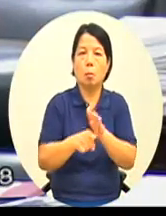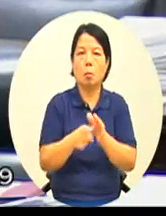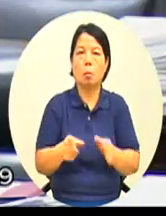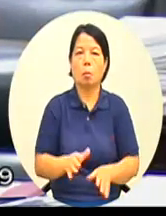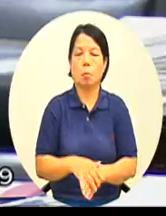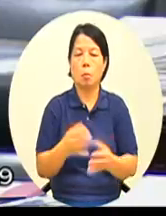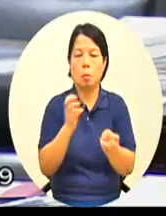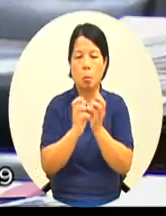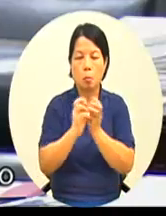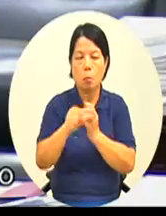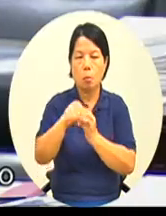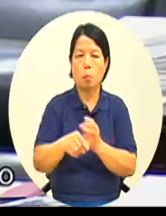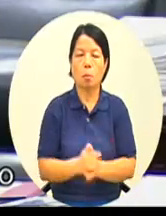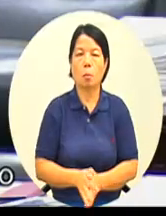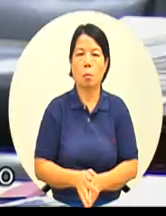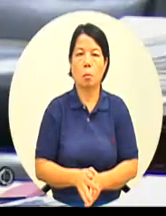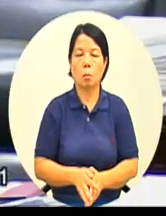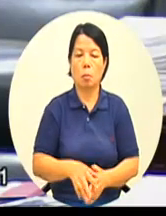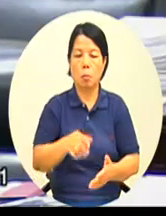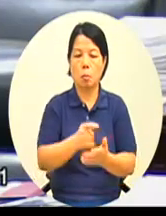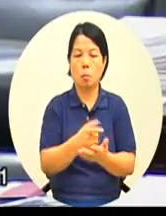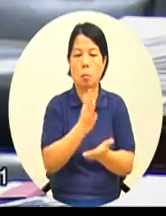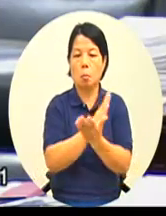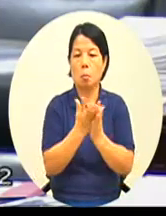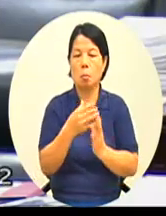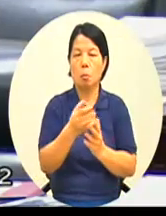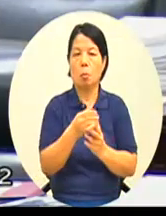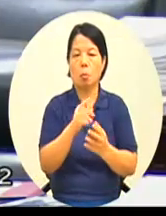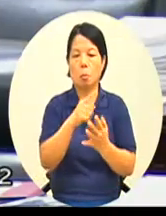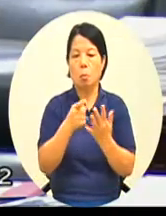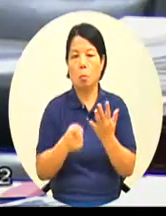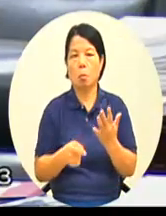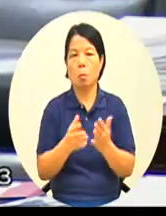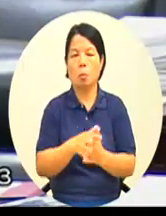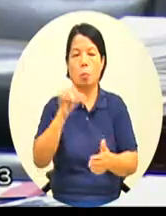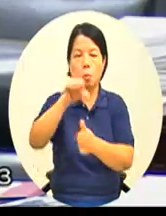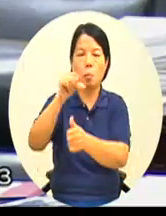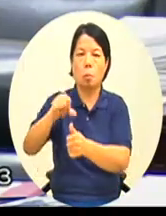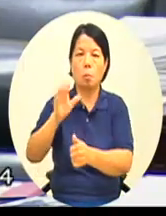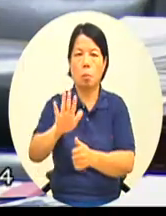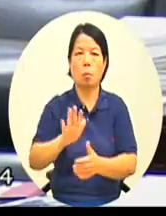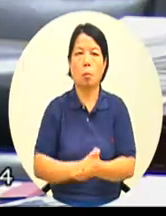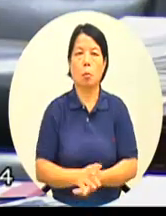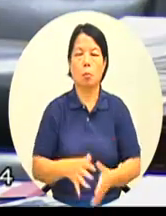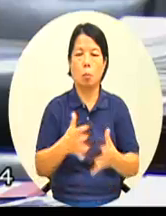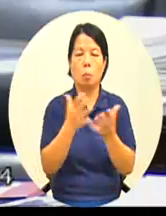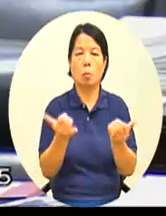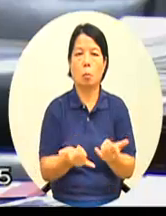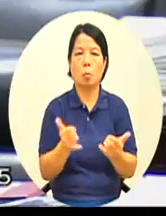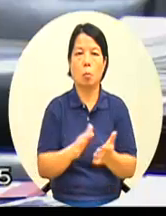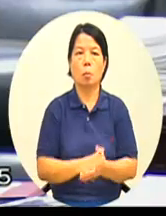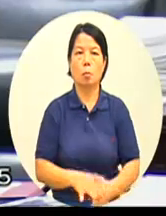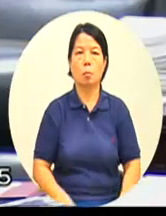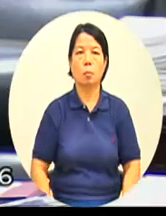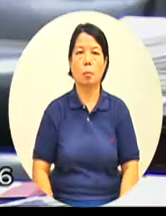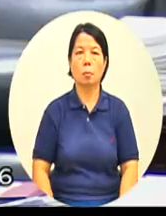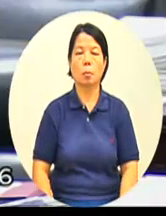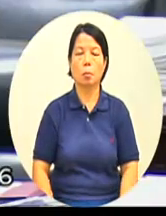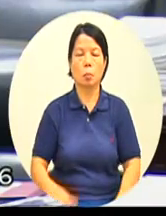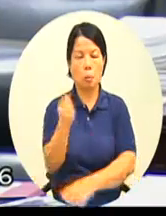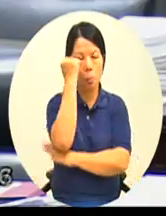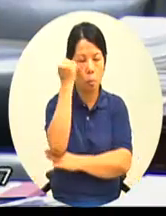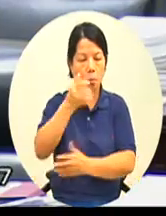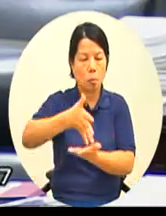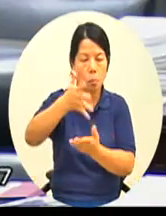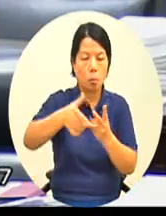分析如下哈，一类别哈，业务别，你们有开罚的哈，大概住宿业跟